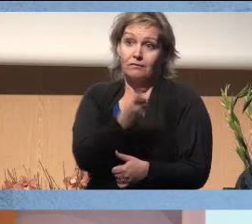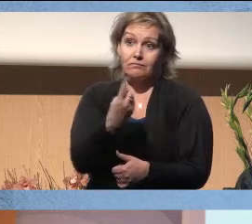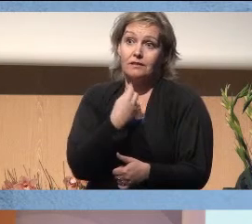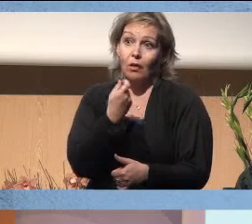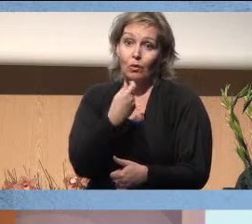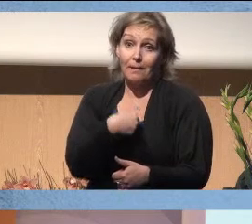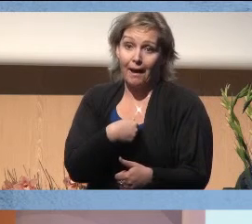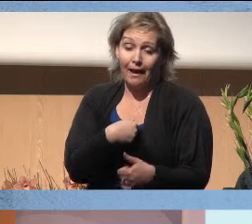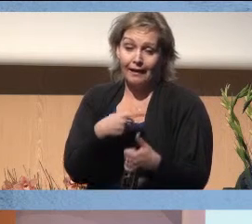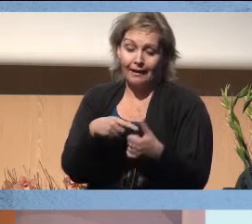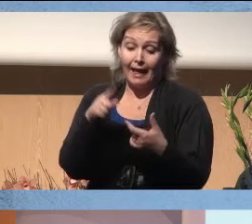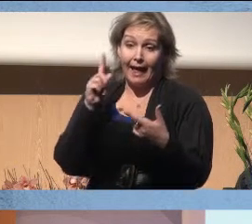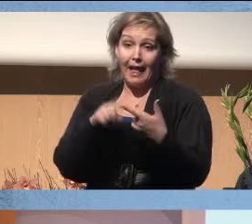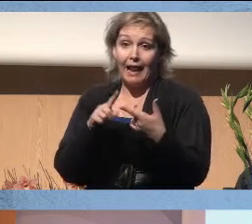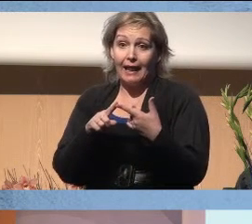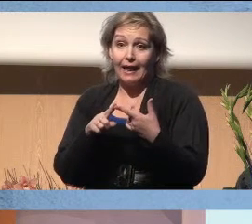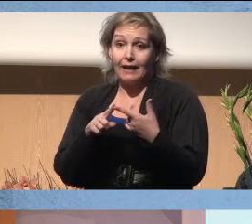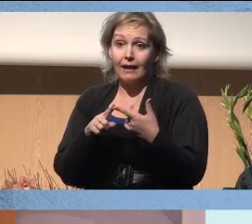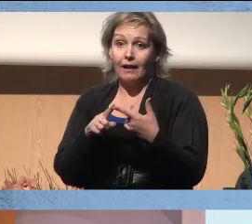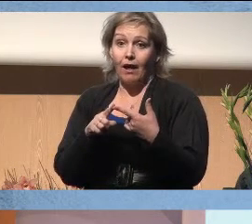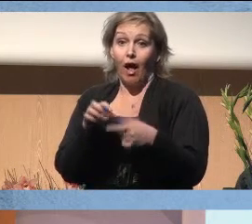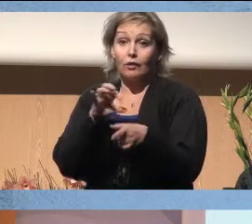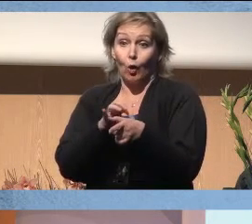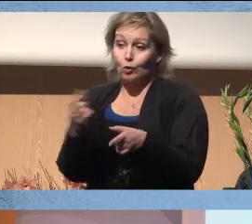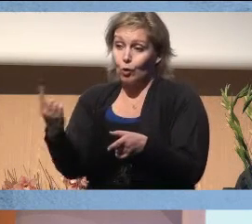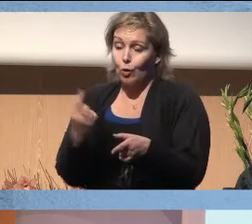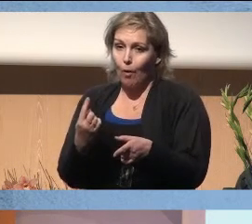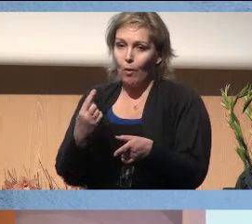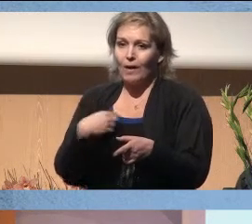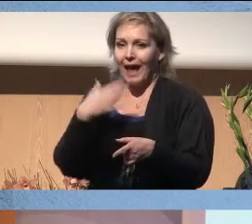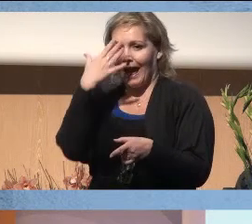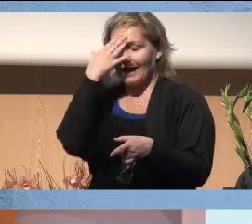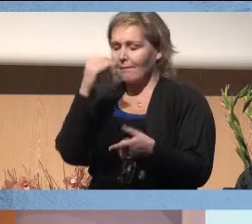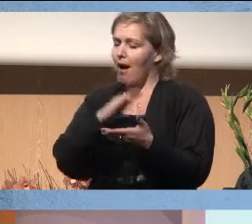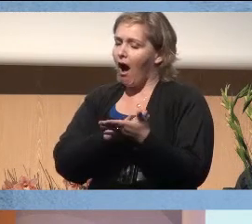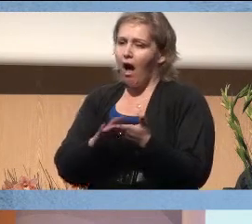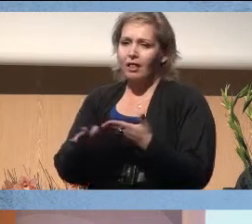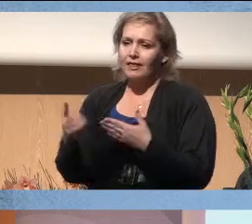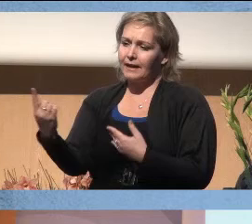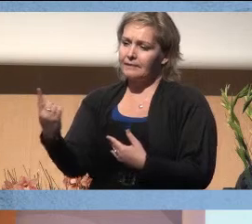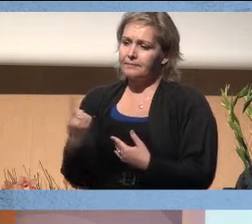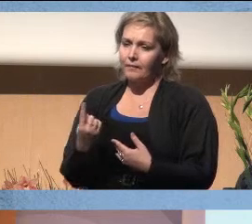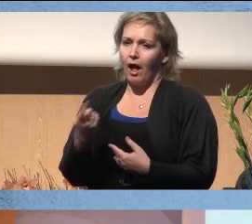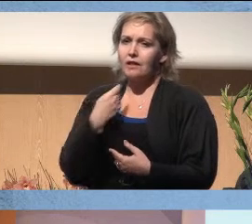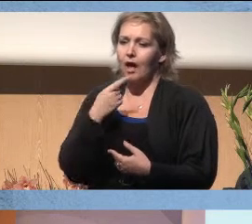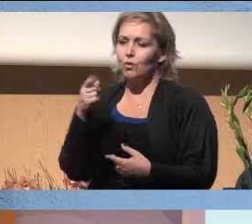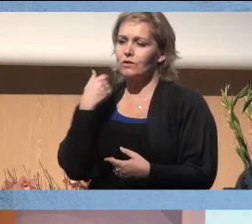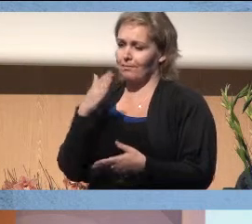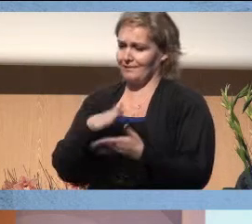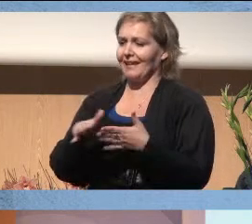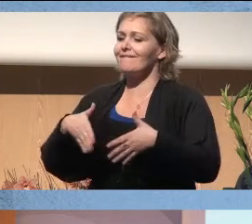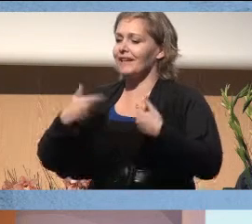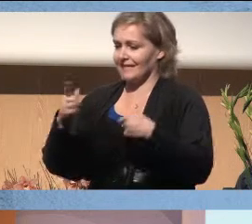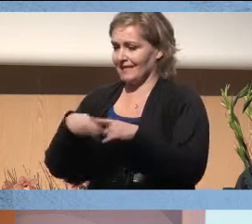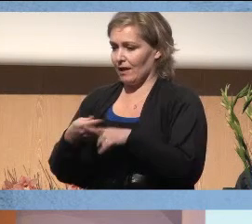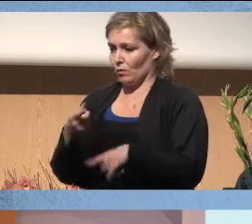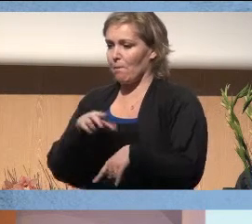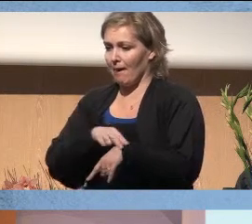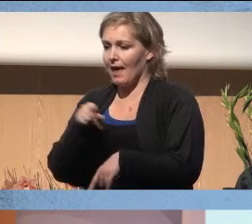meg, eller at doktoren kom, og jeg glemmer det aldri, han tok meg i tåa, og så sa han, du skal bli helt frisk igjen, Per.